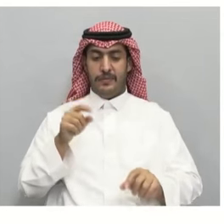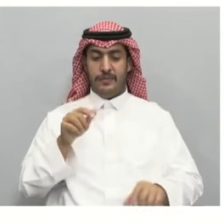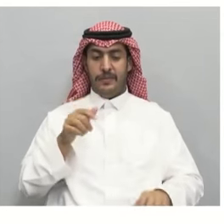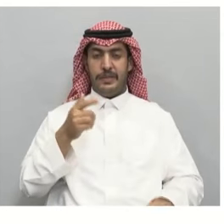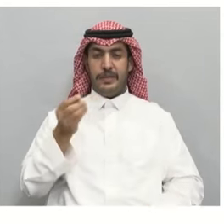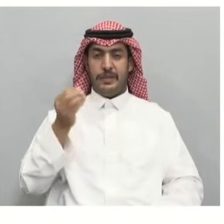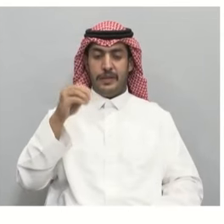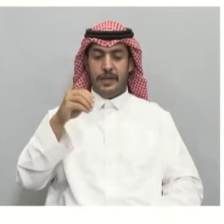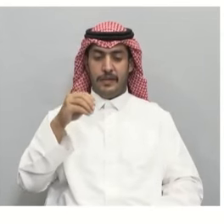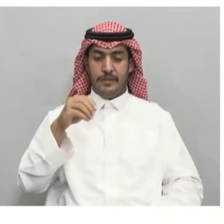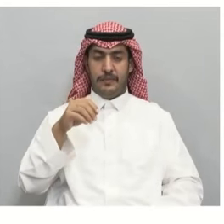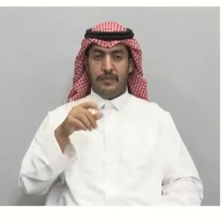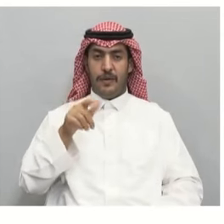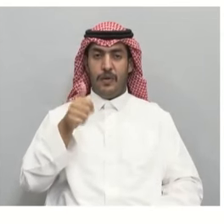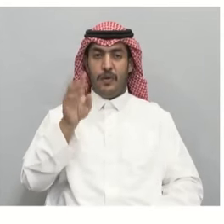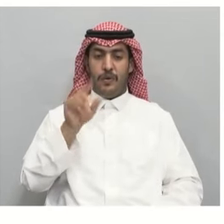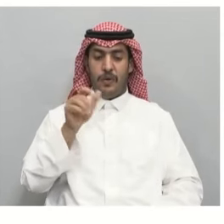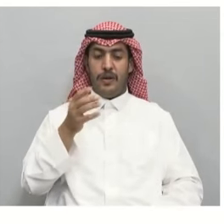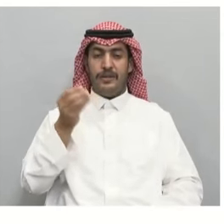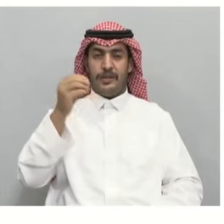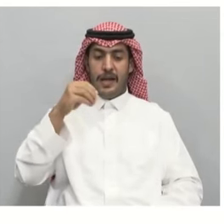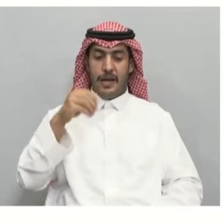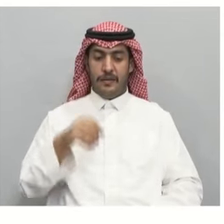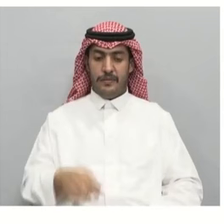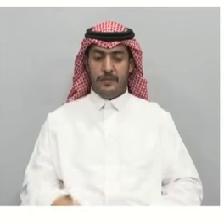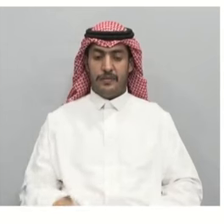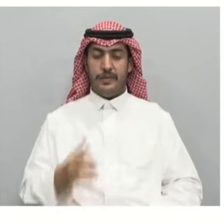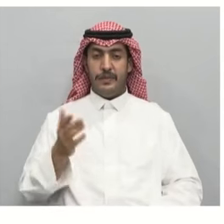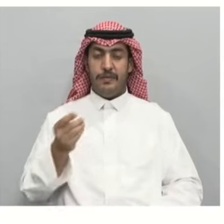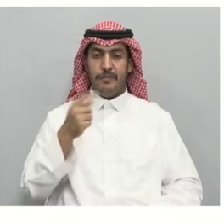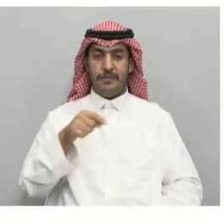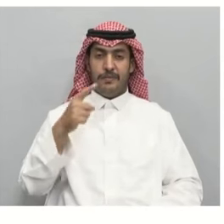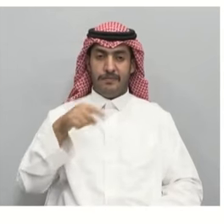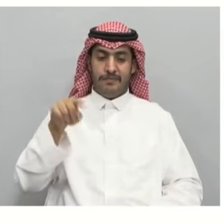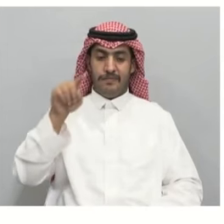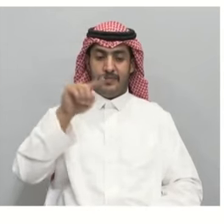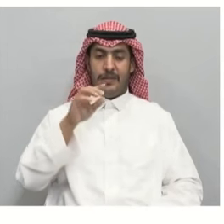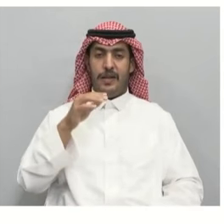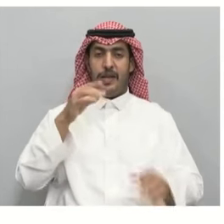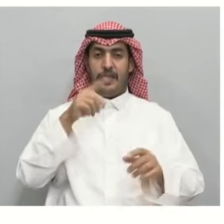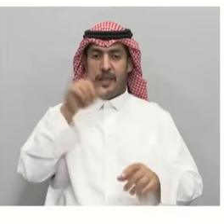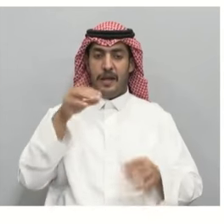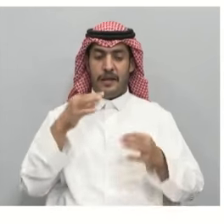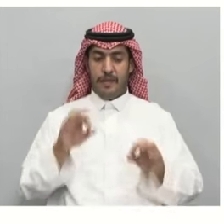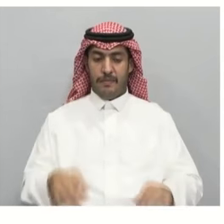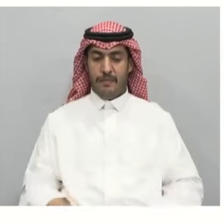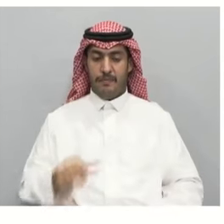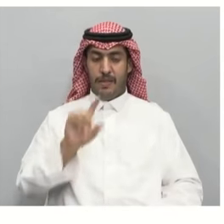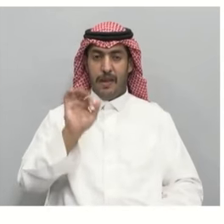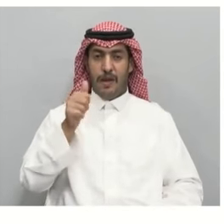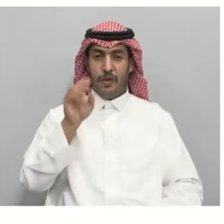وهكذا يدفع كل الكترون الكترون الاخر حتى يسري التيار في الدائره كامله اذا